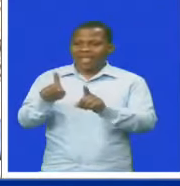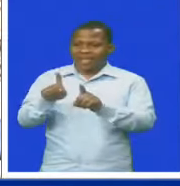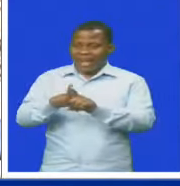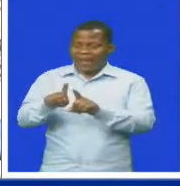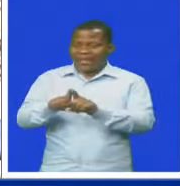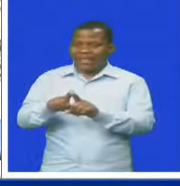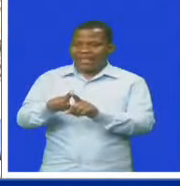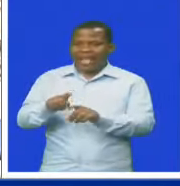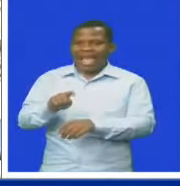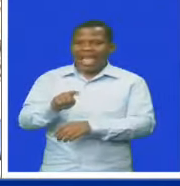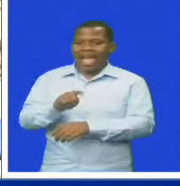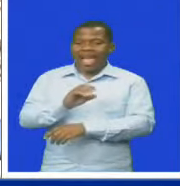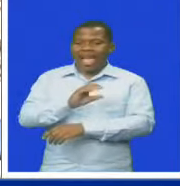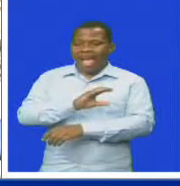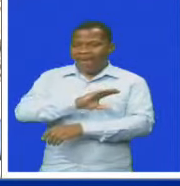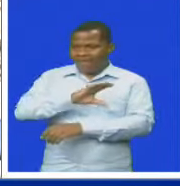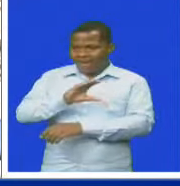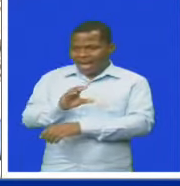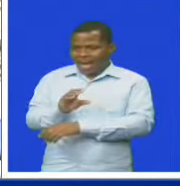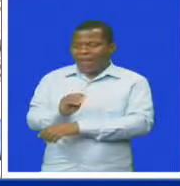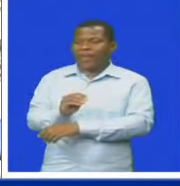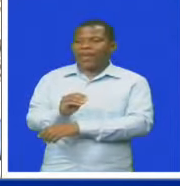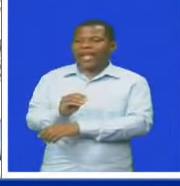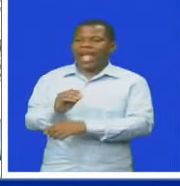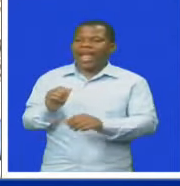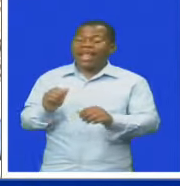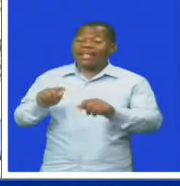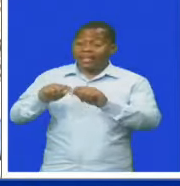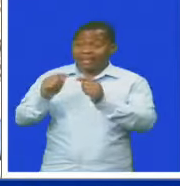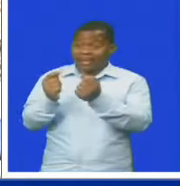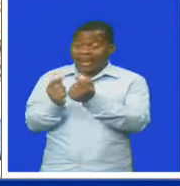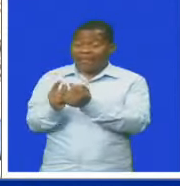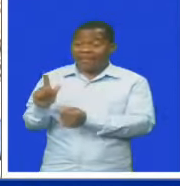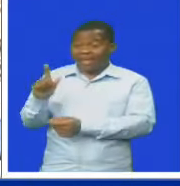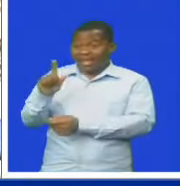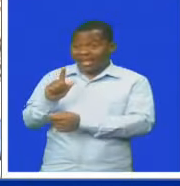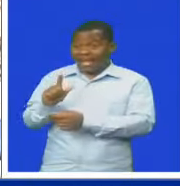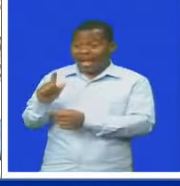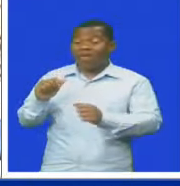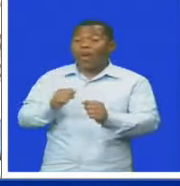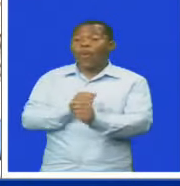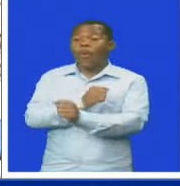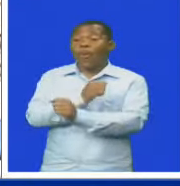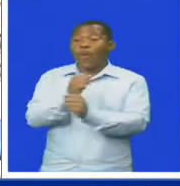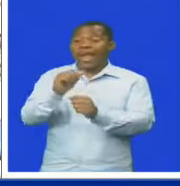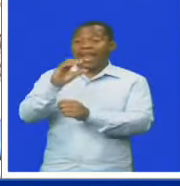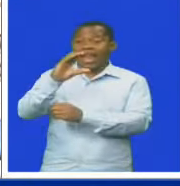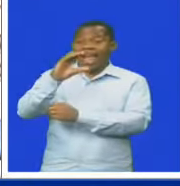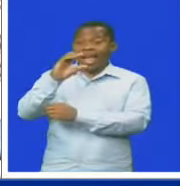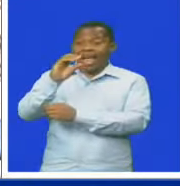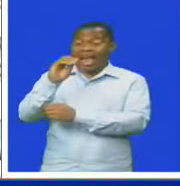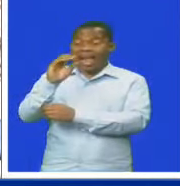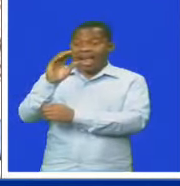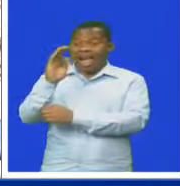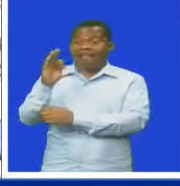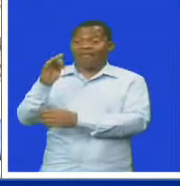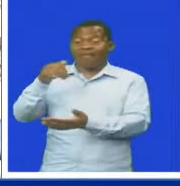nayo iCAF. So angakhona ukuthi athina kafika nakaCAF afike